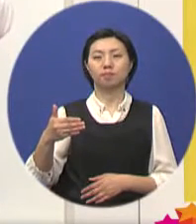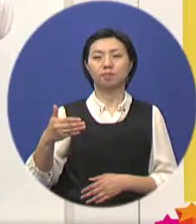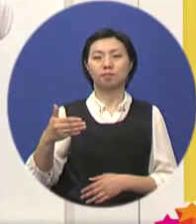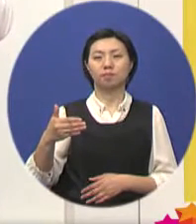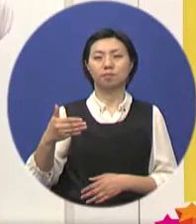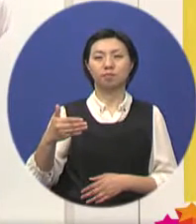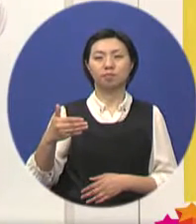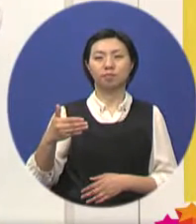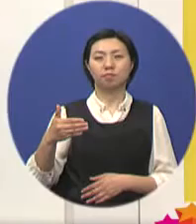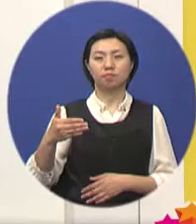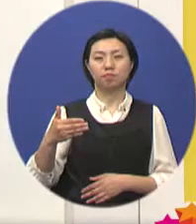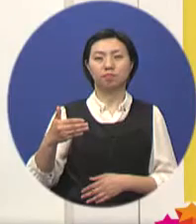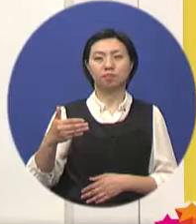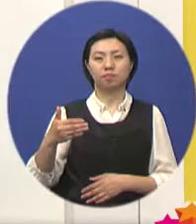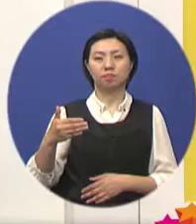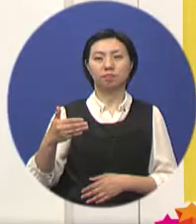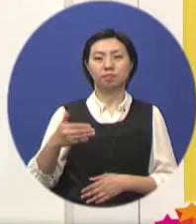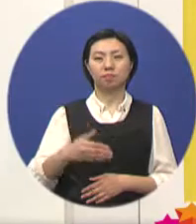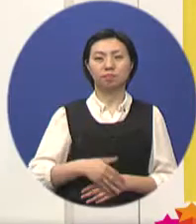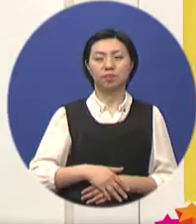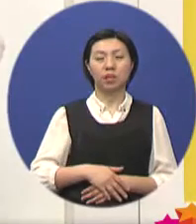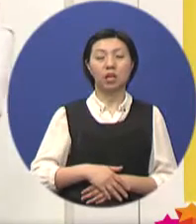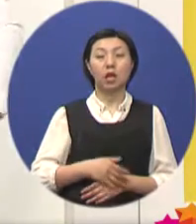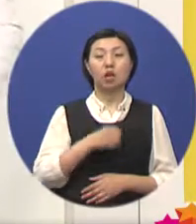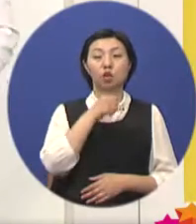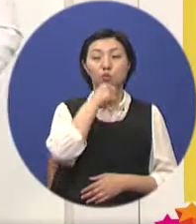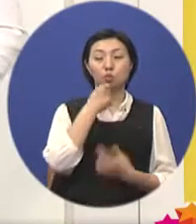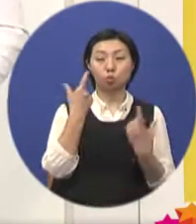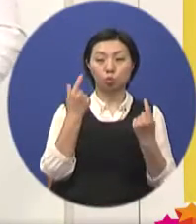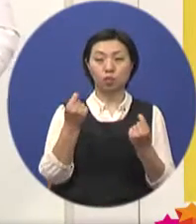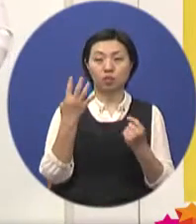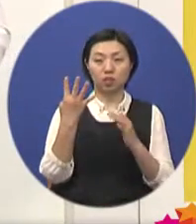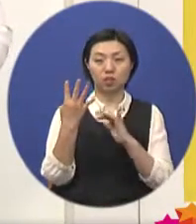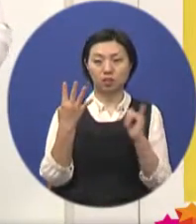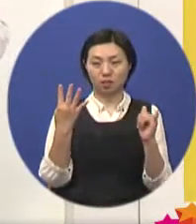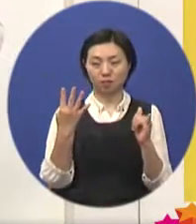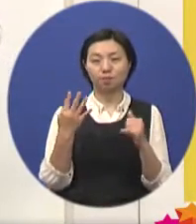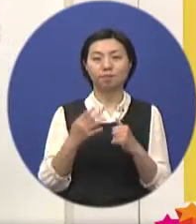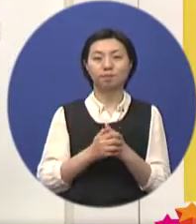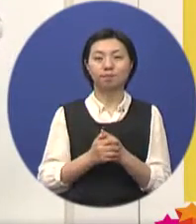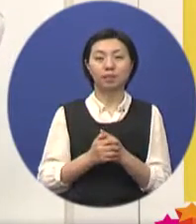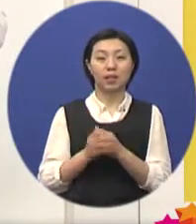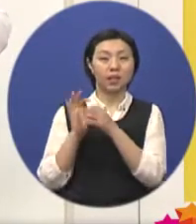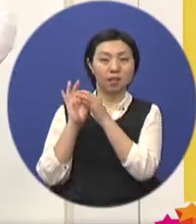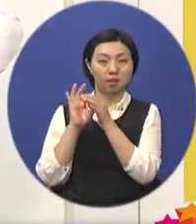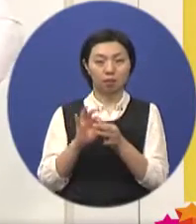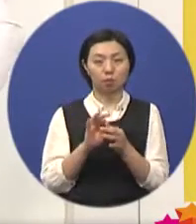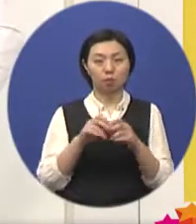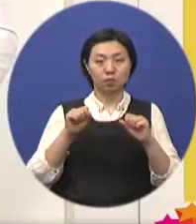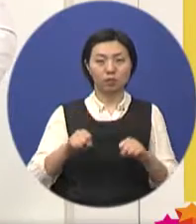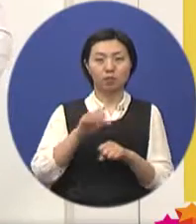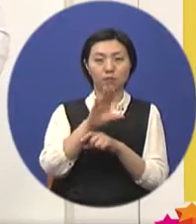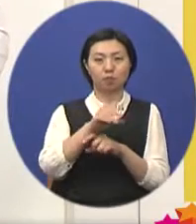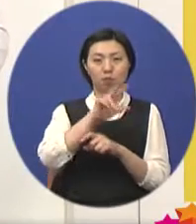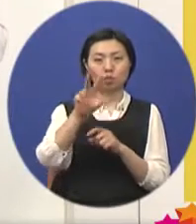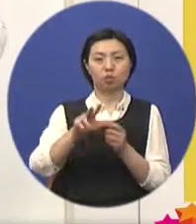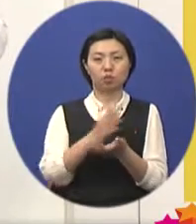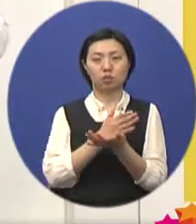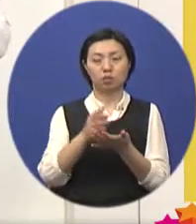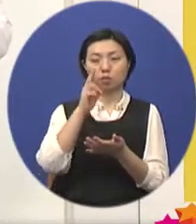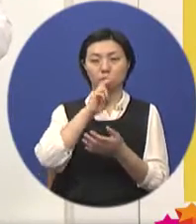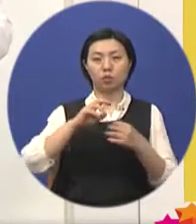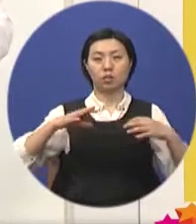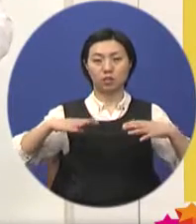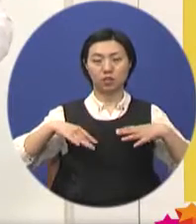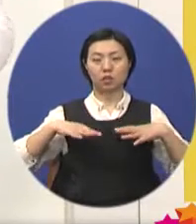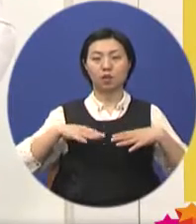고지아미로구나. 동일한 점수 네 분입니다. 예예예. 예, 예. 네. 자, 계속해서 생방송 전국 나눔 노래자랑